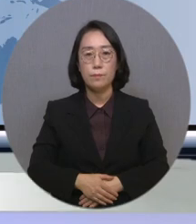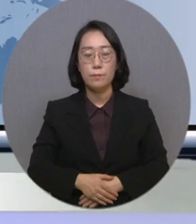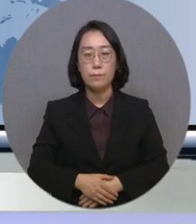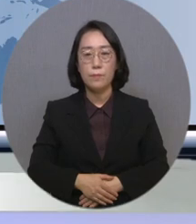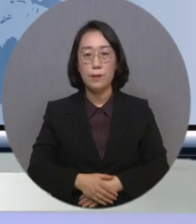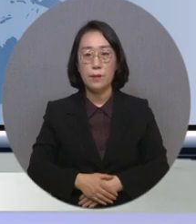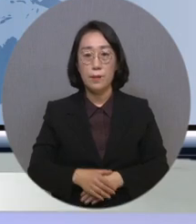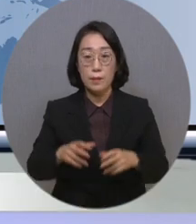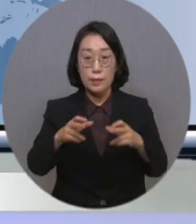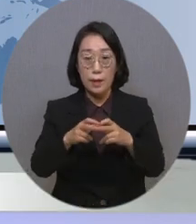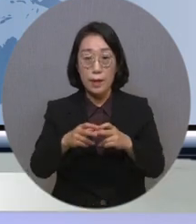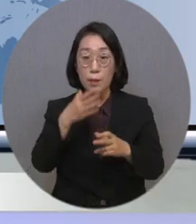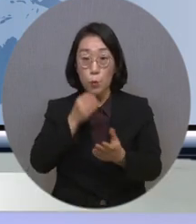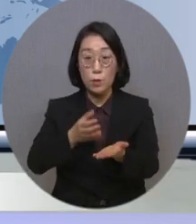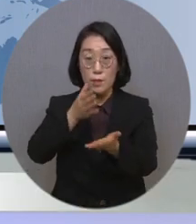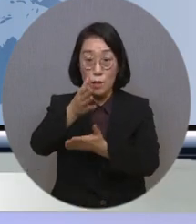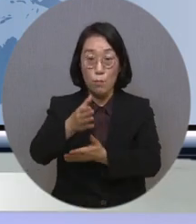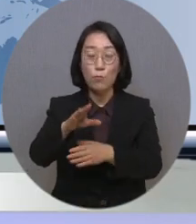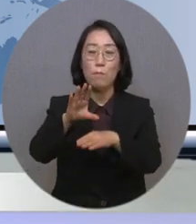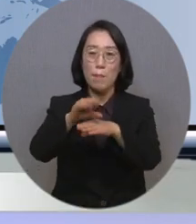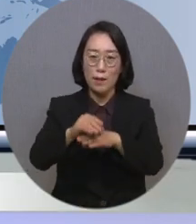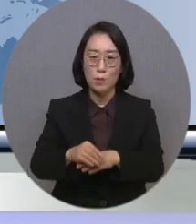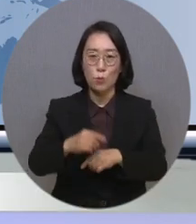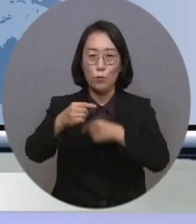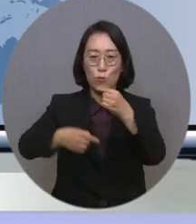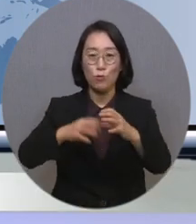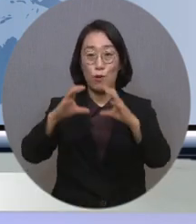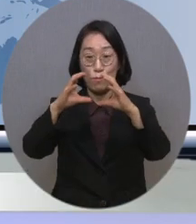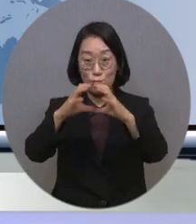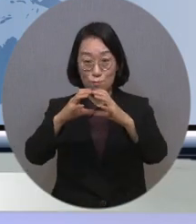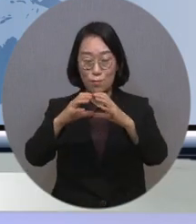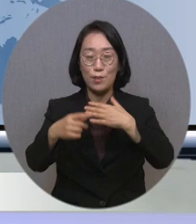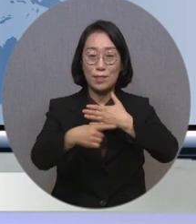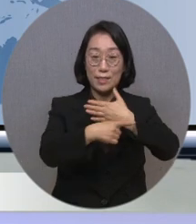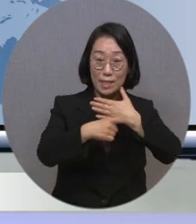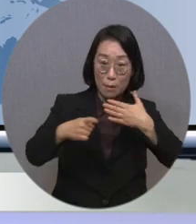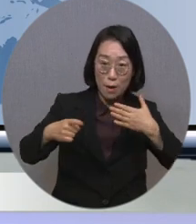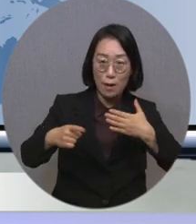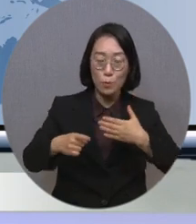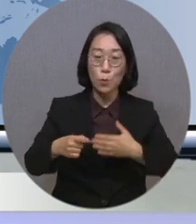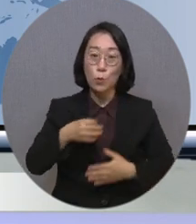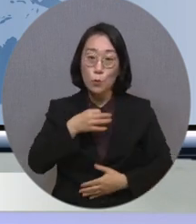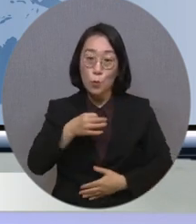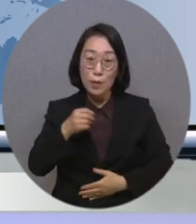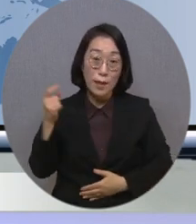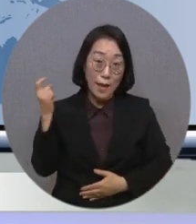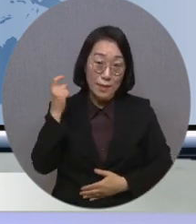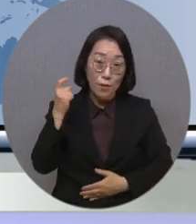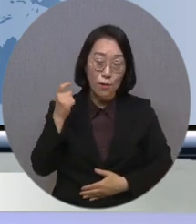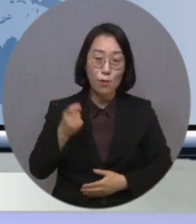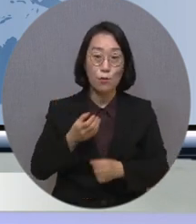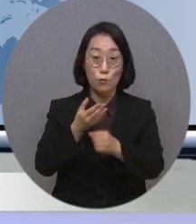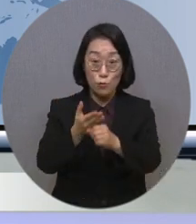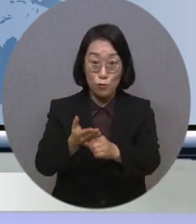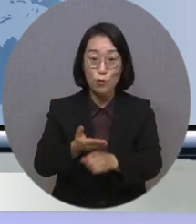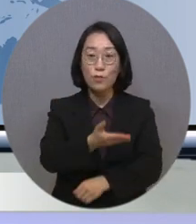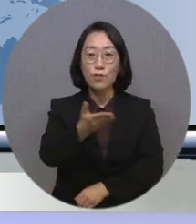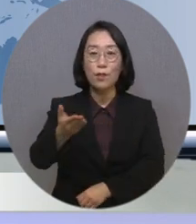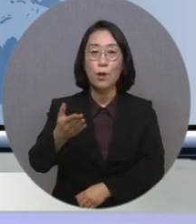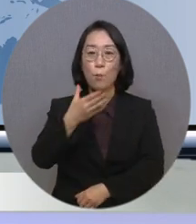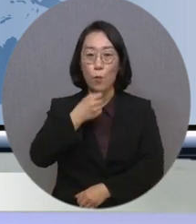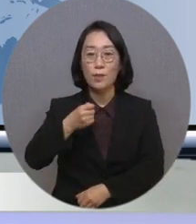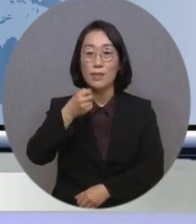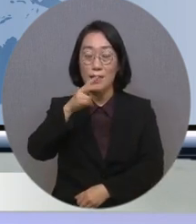유일한 장애인 복지 전문 방송으로 100% 수어 자막과 화면 해설 방송을 제공하는 복지TV가